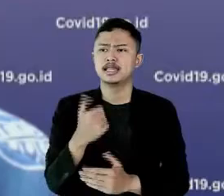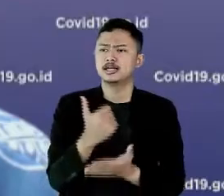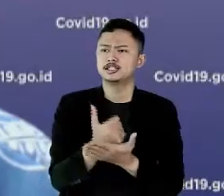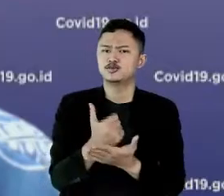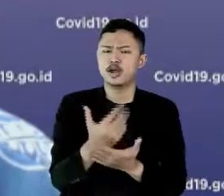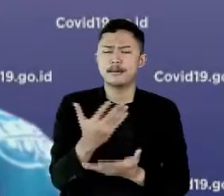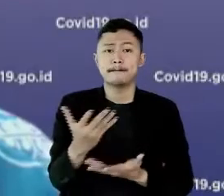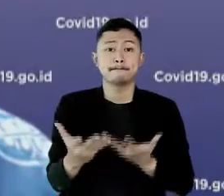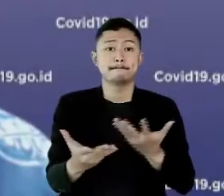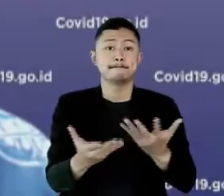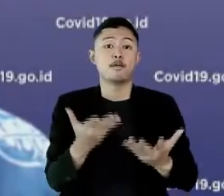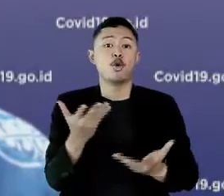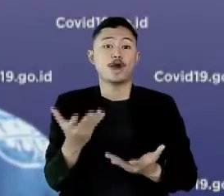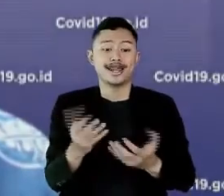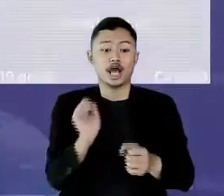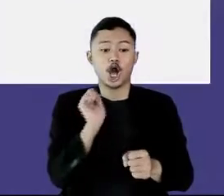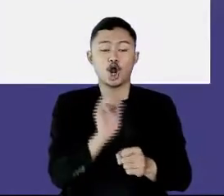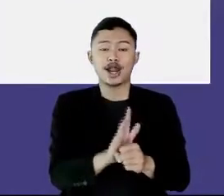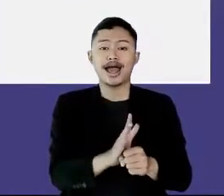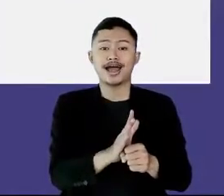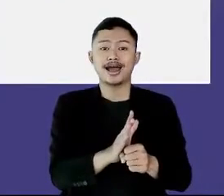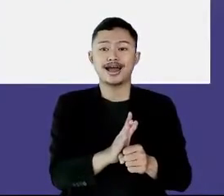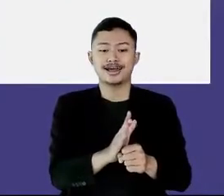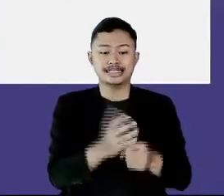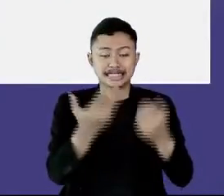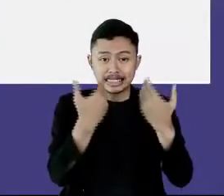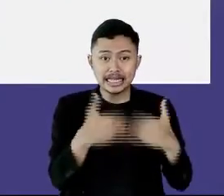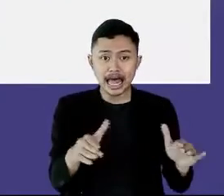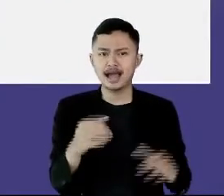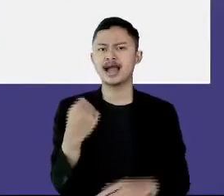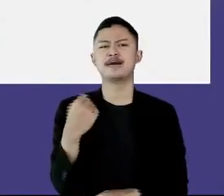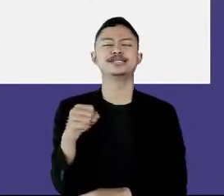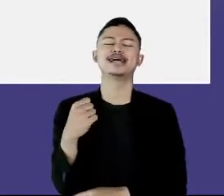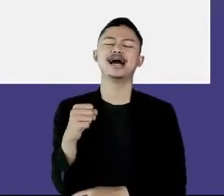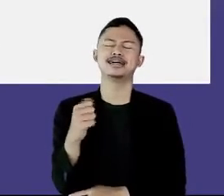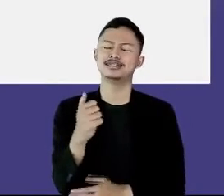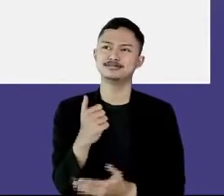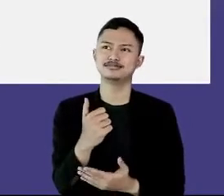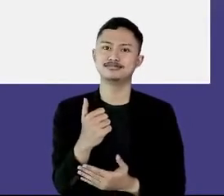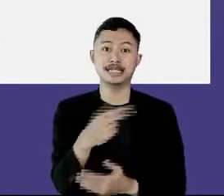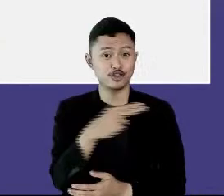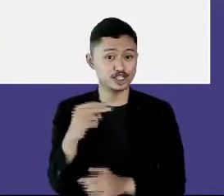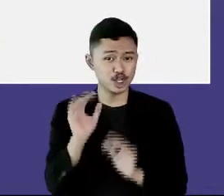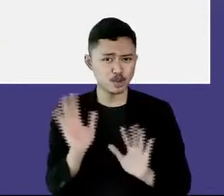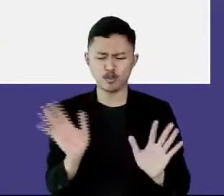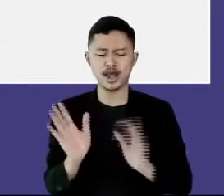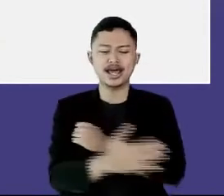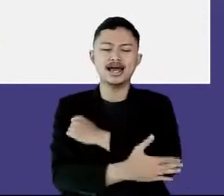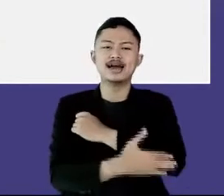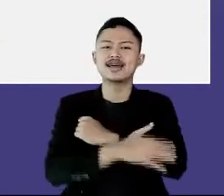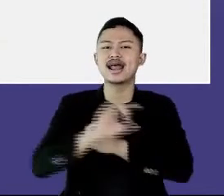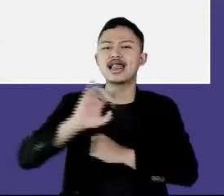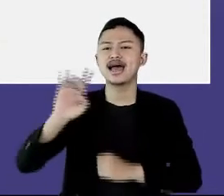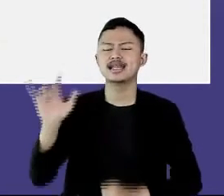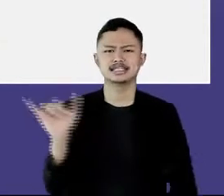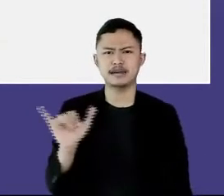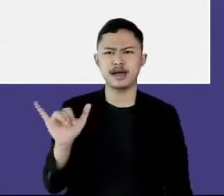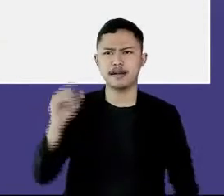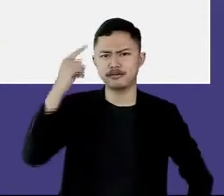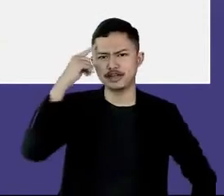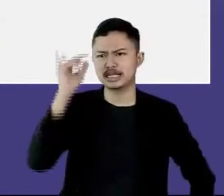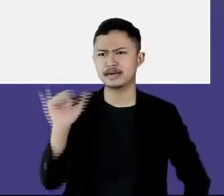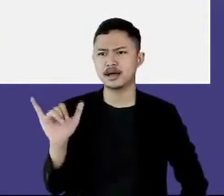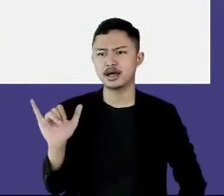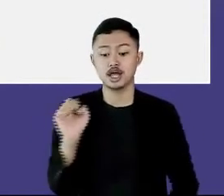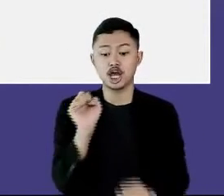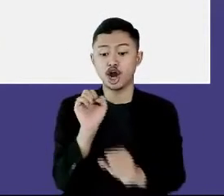tidak mungkin menghilangkan virus ini dari negara kita. Ya, dari bukan dari Indonesia, dari banyak negara itu udah berpikir seperti itu,